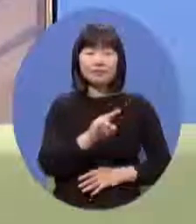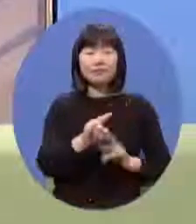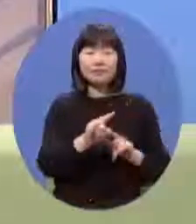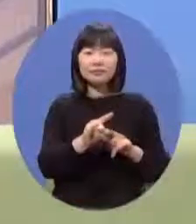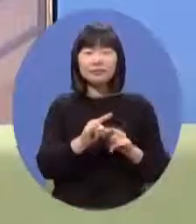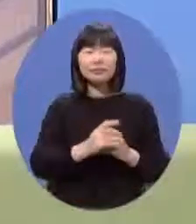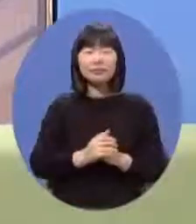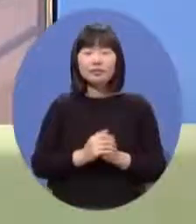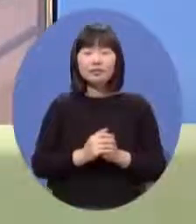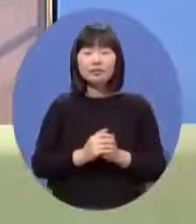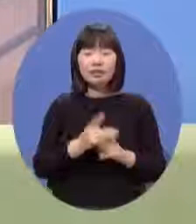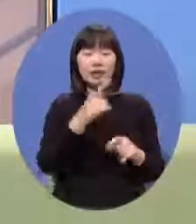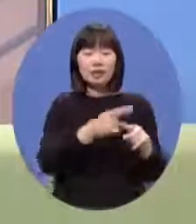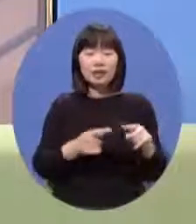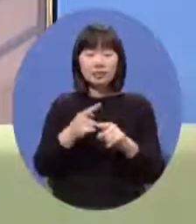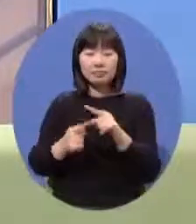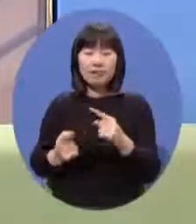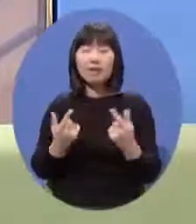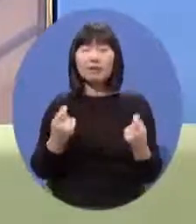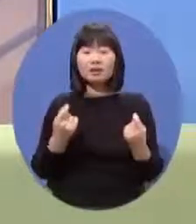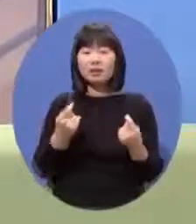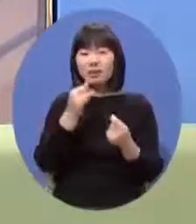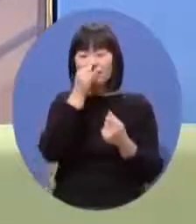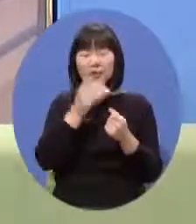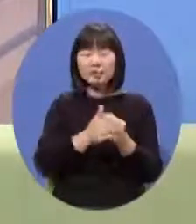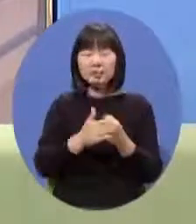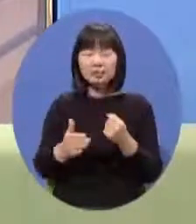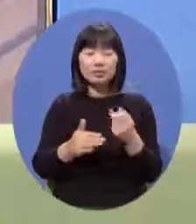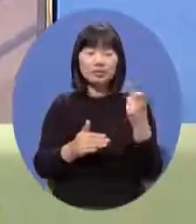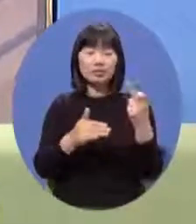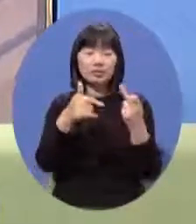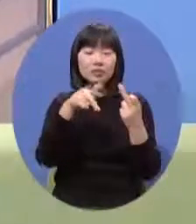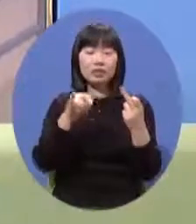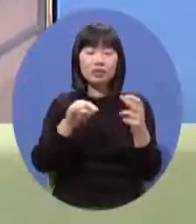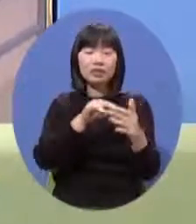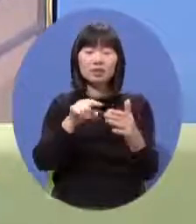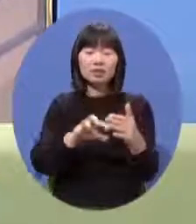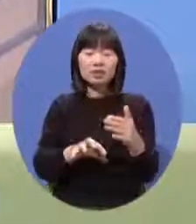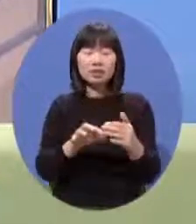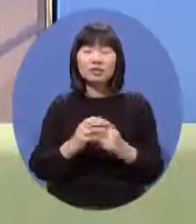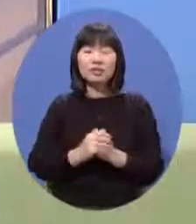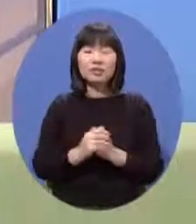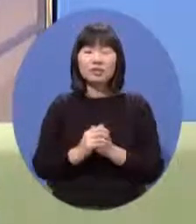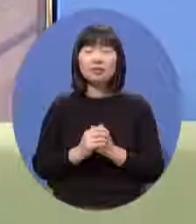민재는 굉장히 딱 반반 정도인 것 같아서 네. 12개 중에서